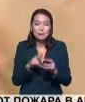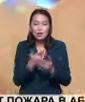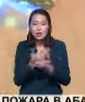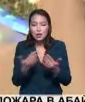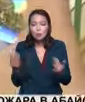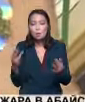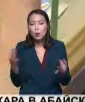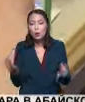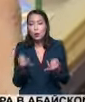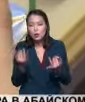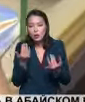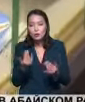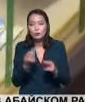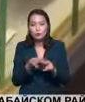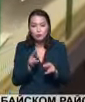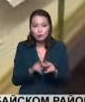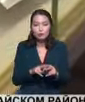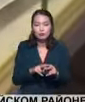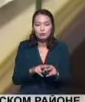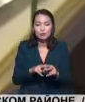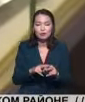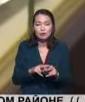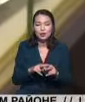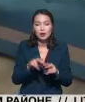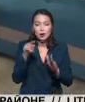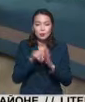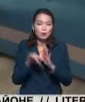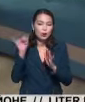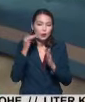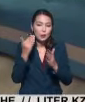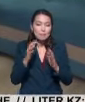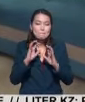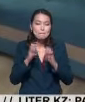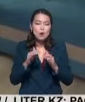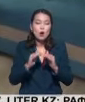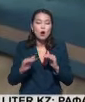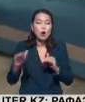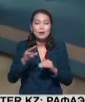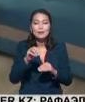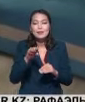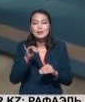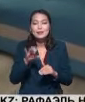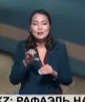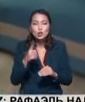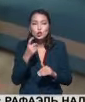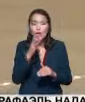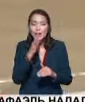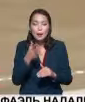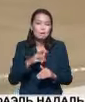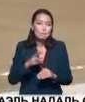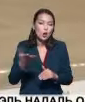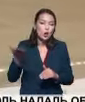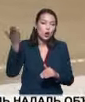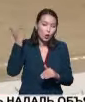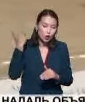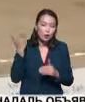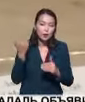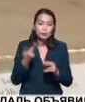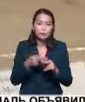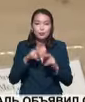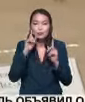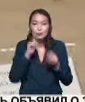интересам. Они-то и завели ее в мир морских обитателей, живших в мировом океане Тетис сотни миллионов лет назад. Правда, сейчас, как